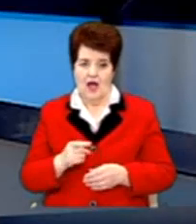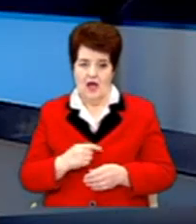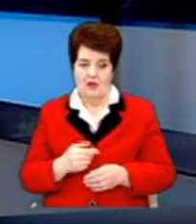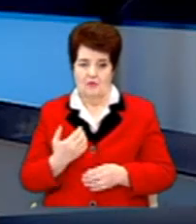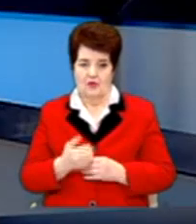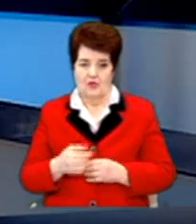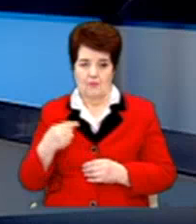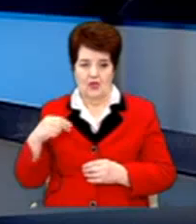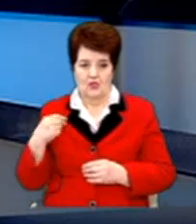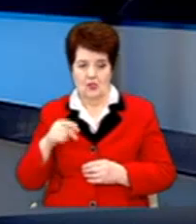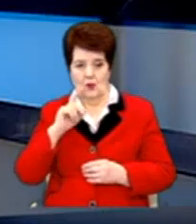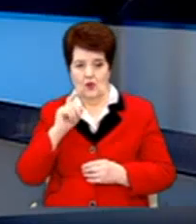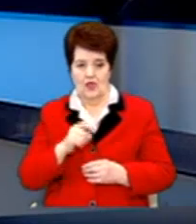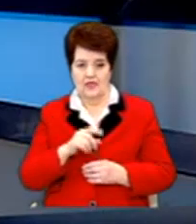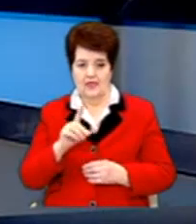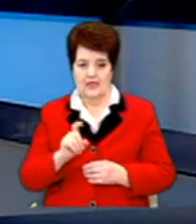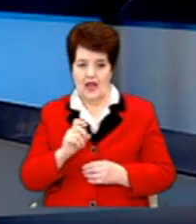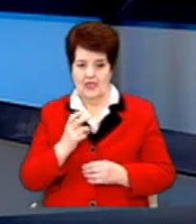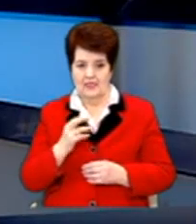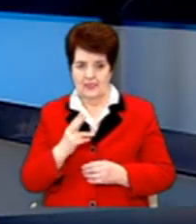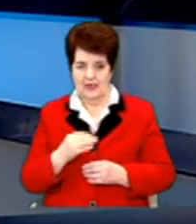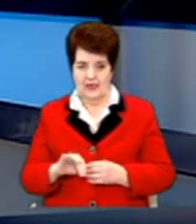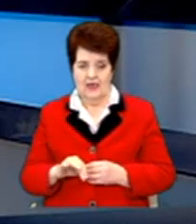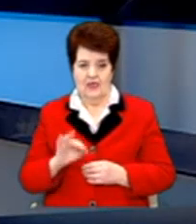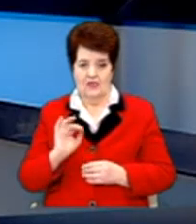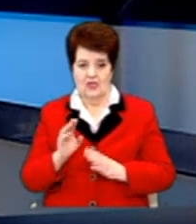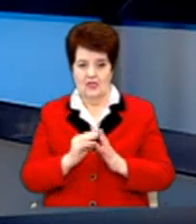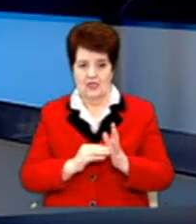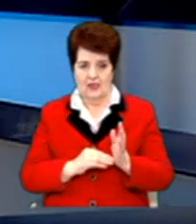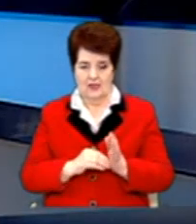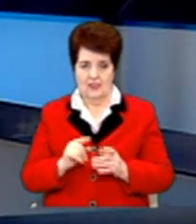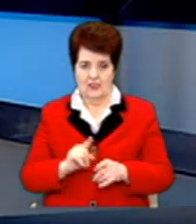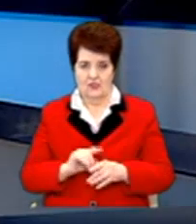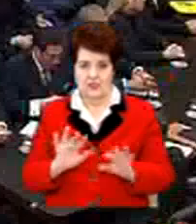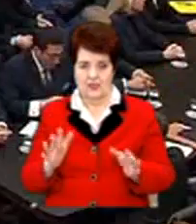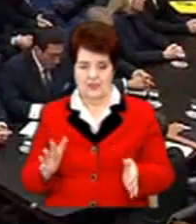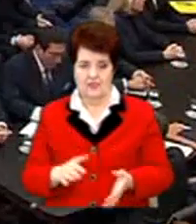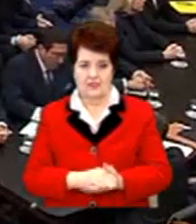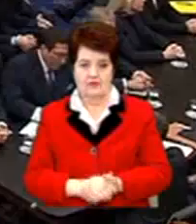asupra președintelui Ucrainei Volodymyr Zelensky și de împiedicarea anchetei în acest caz.